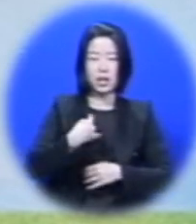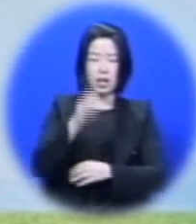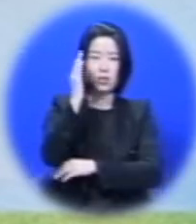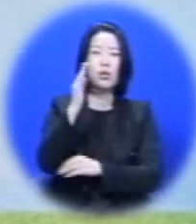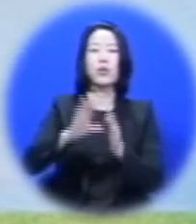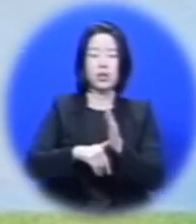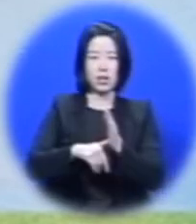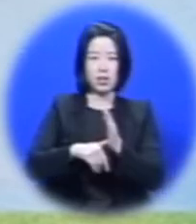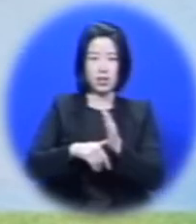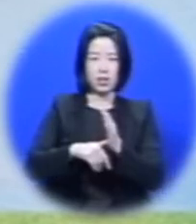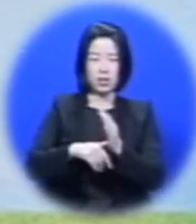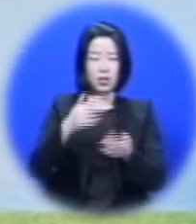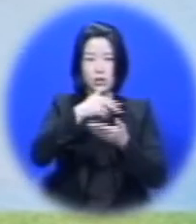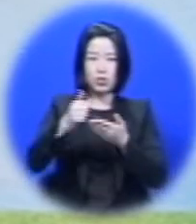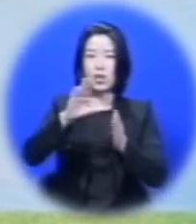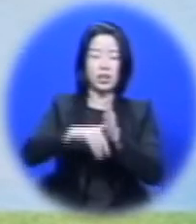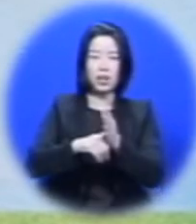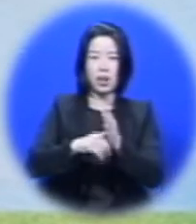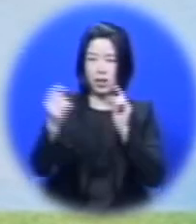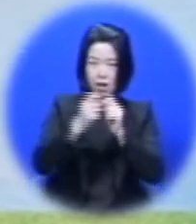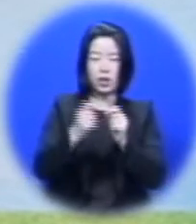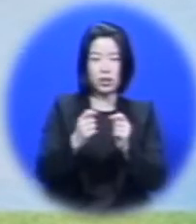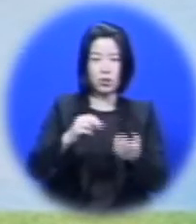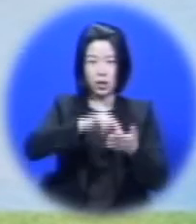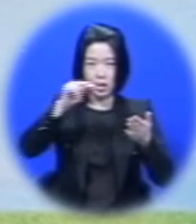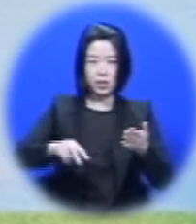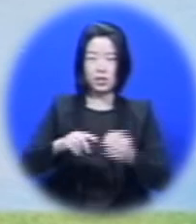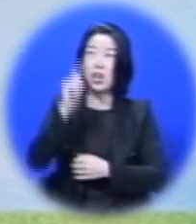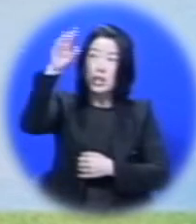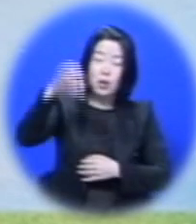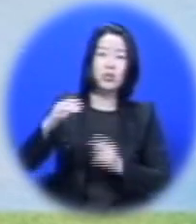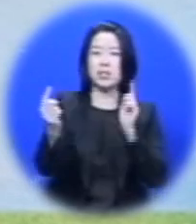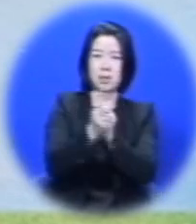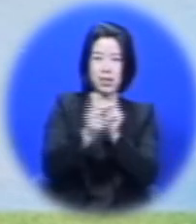때가 가까웠다는 거예요. 우리가 내리는데 천국에서 만나시자고.